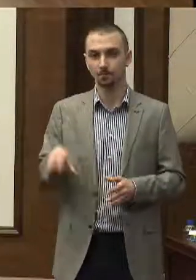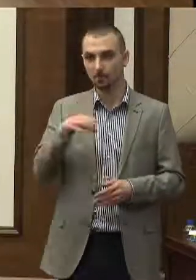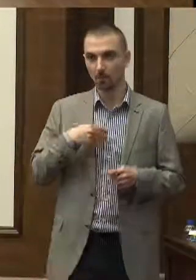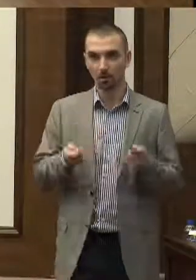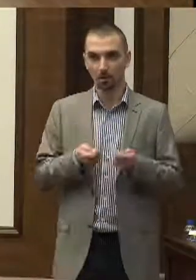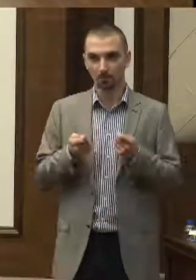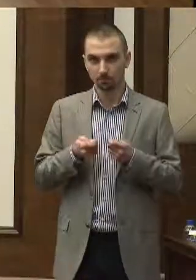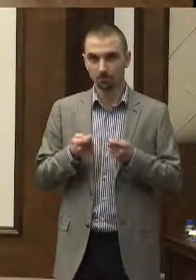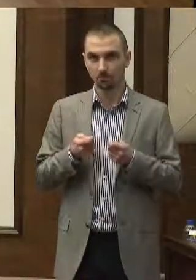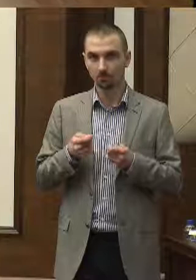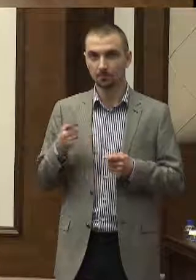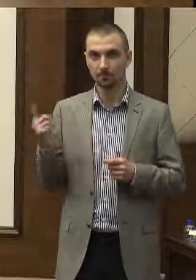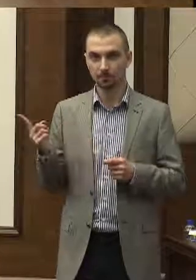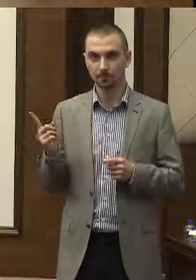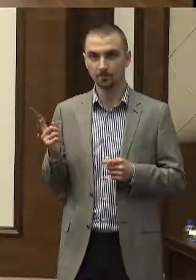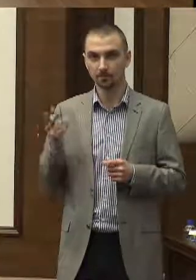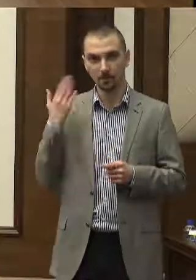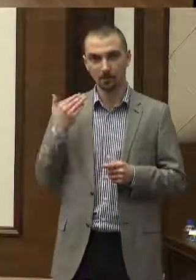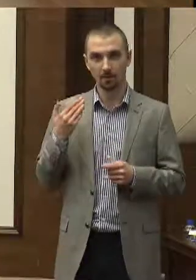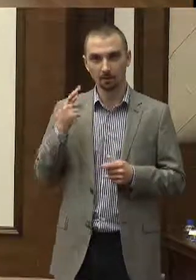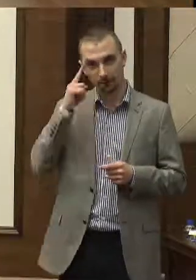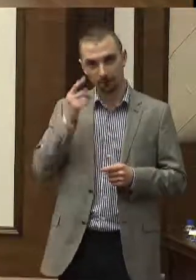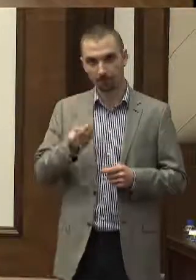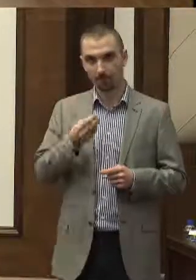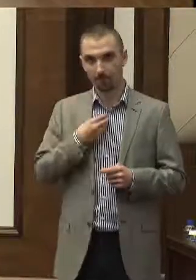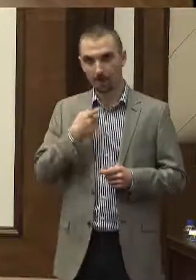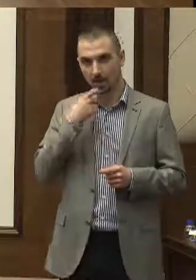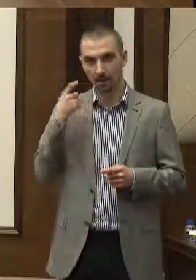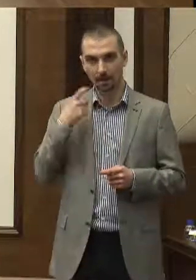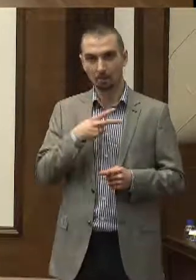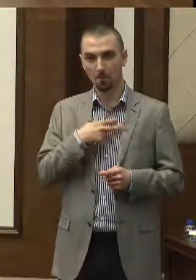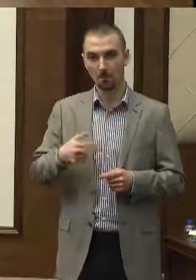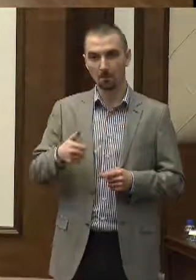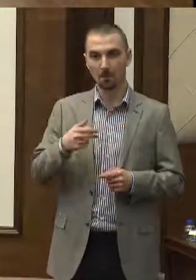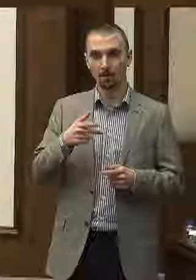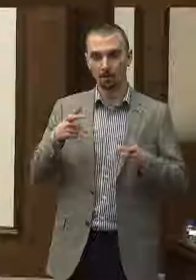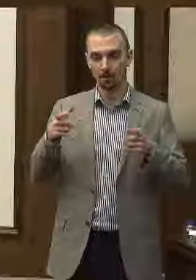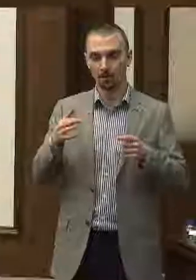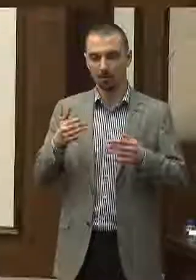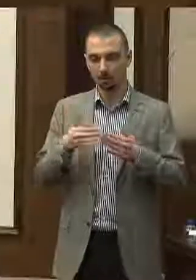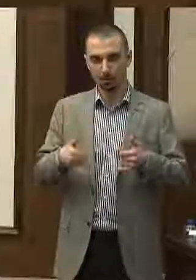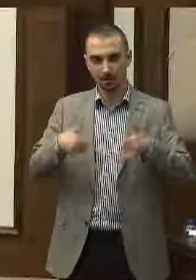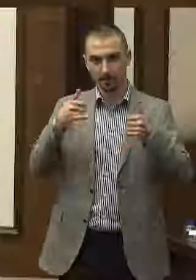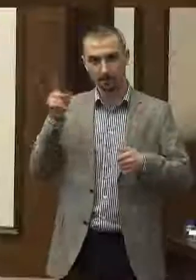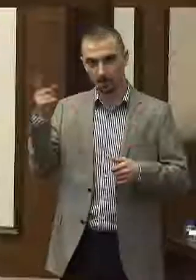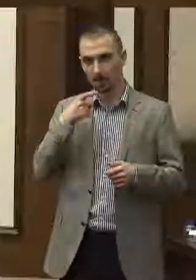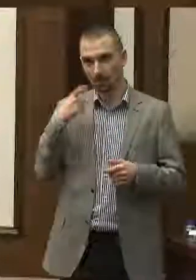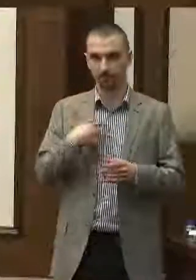biz, sizin bize tahsis etmiş olduğunuz belediyenin, eski belediye binasının üst katında çok yoğunlukla